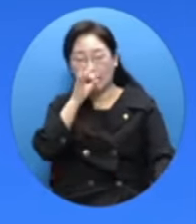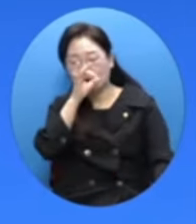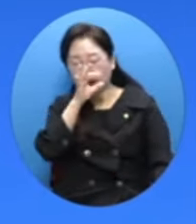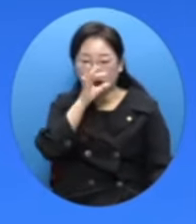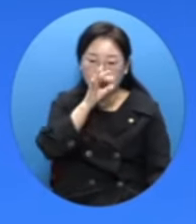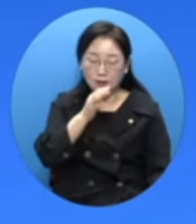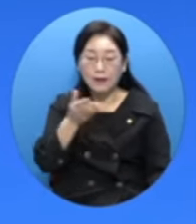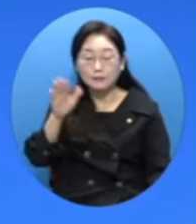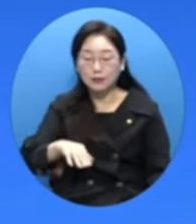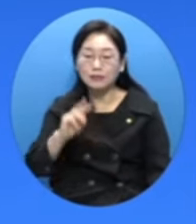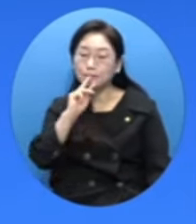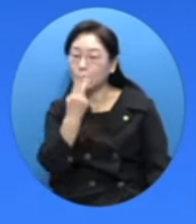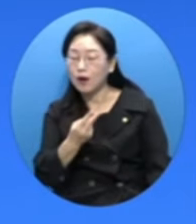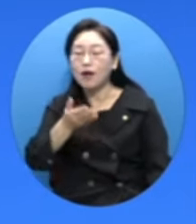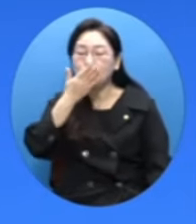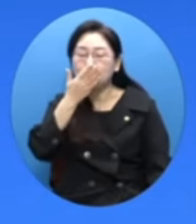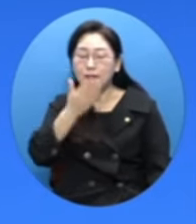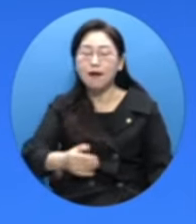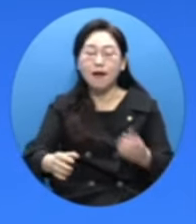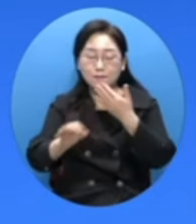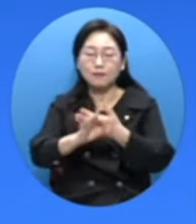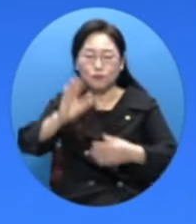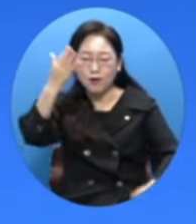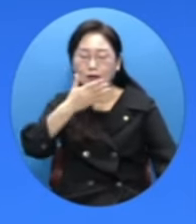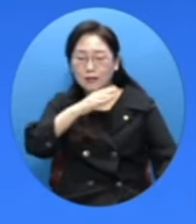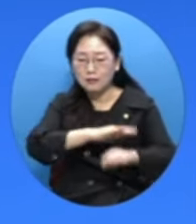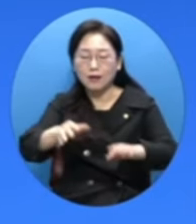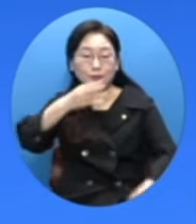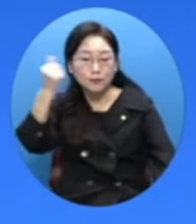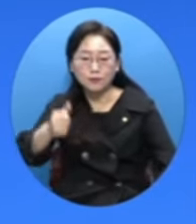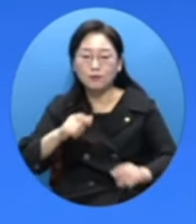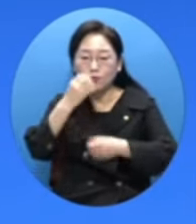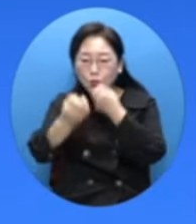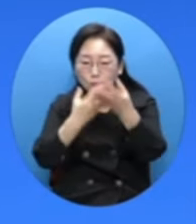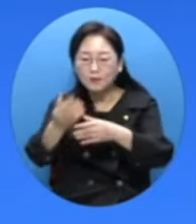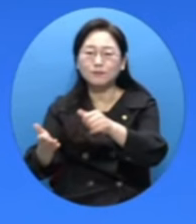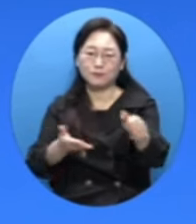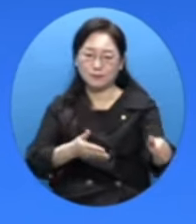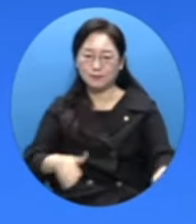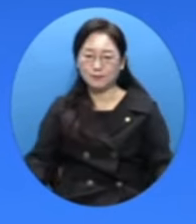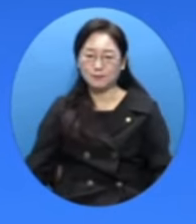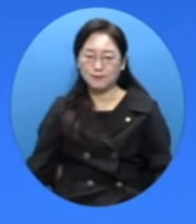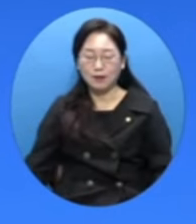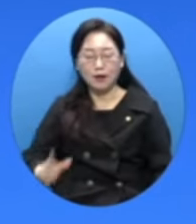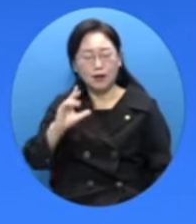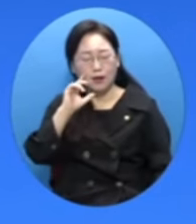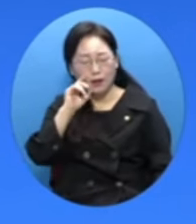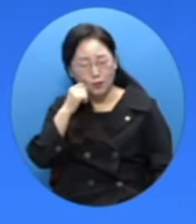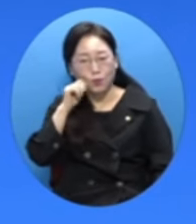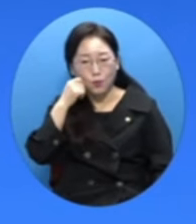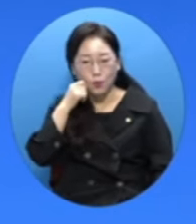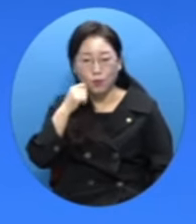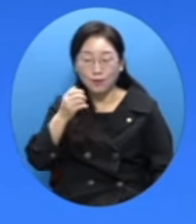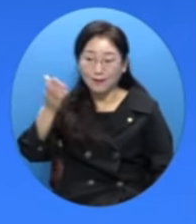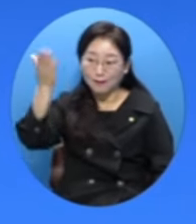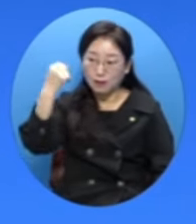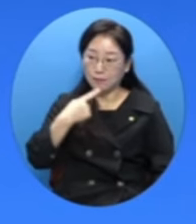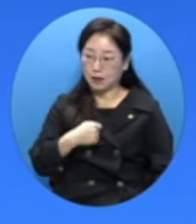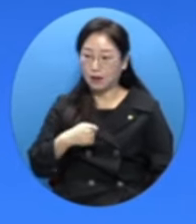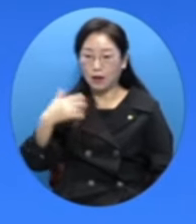또 우리 된다 할 수 있다 잘 될 것이다 믿음으로 고백해야 되는 것입니다. 우리 이렇게 어려운 때를 그 전에 보지